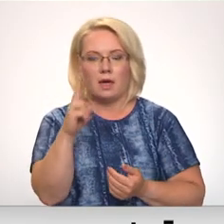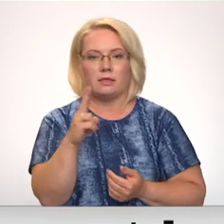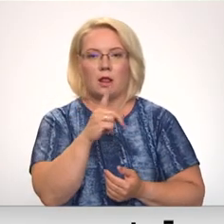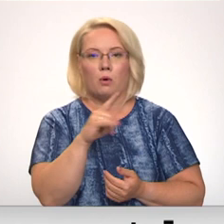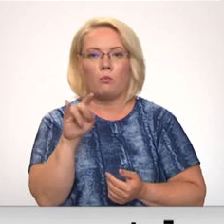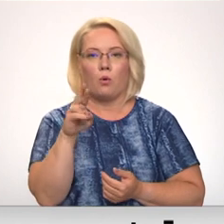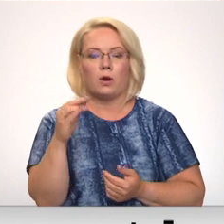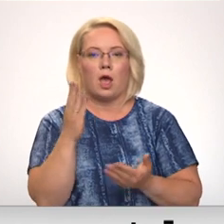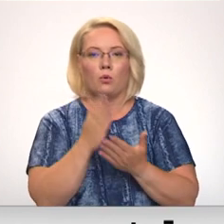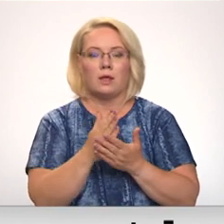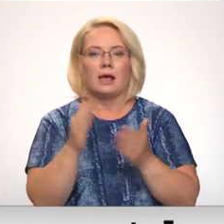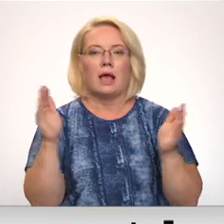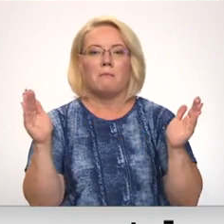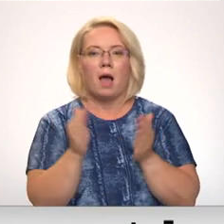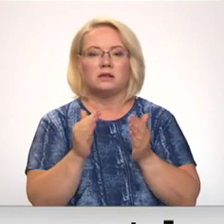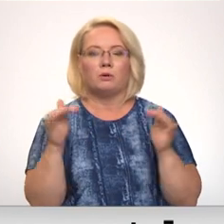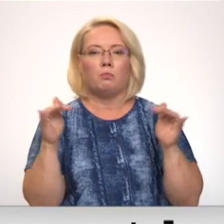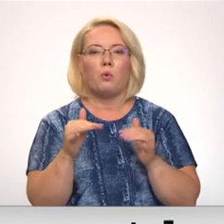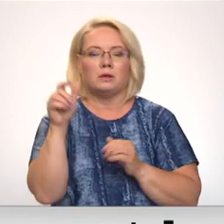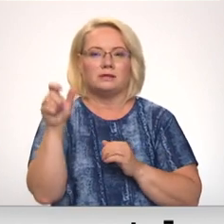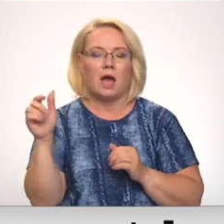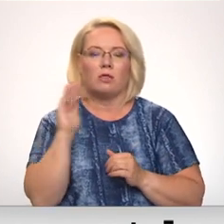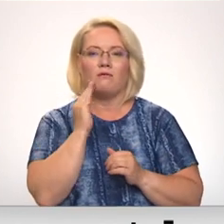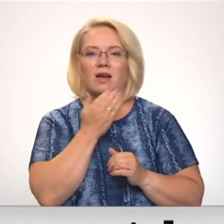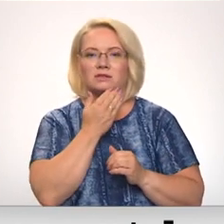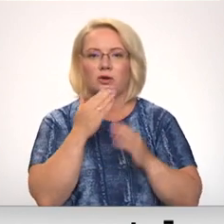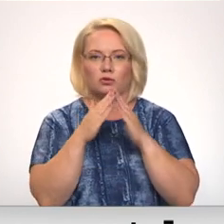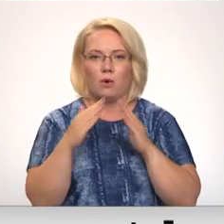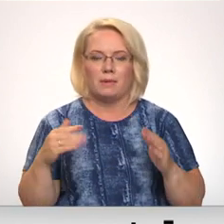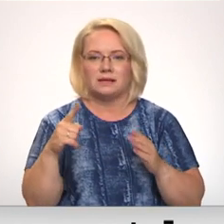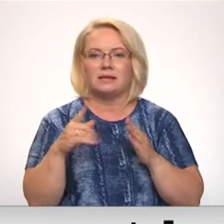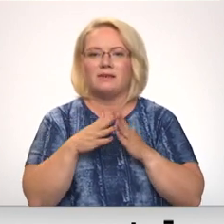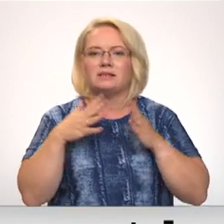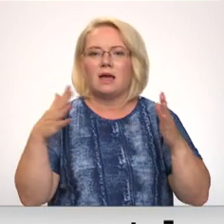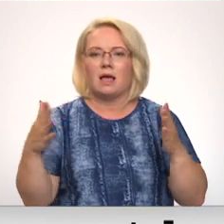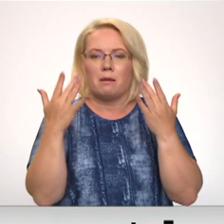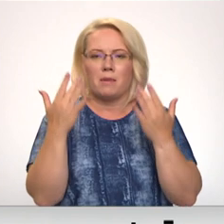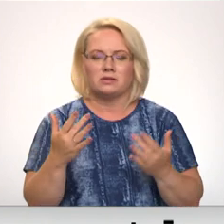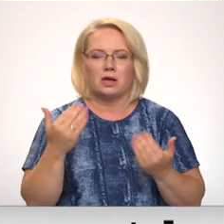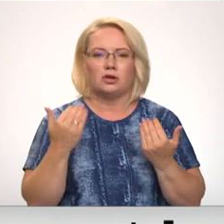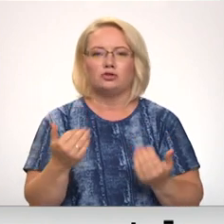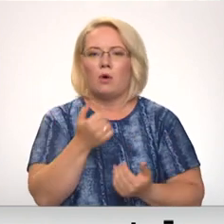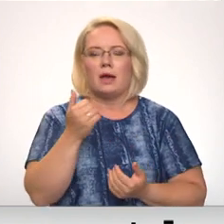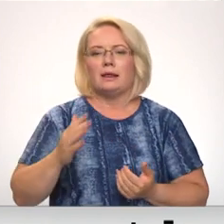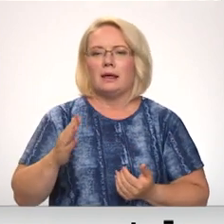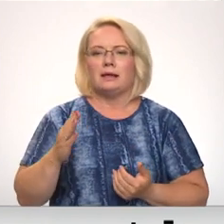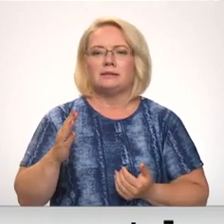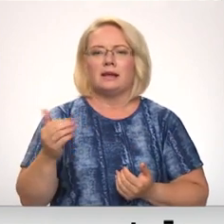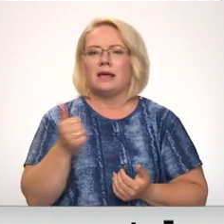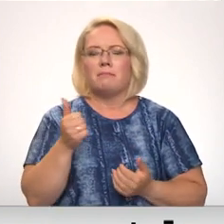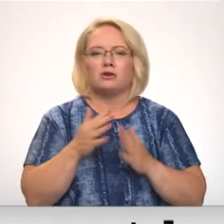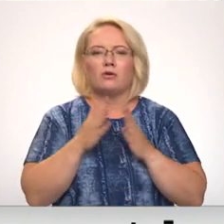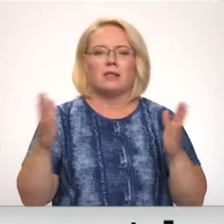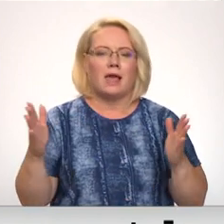notiek mazpūcēnu vasaras nometne. Tā ir viens no gada lielākajiem pasākumiem, kas šogad gaidīts ar īpaši lielu nepacietību,